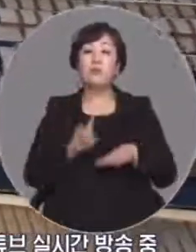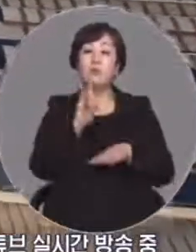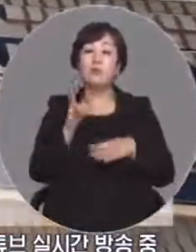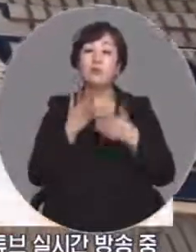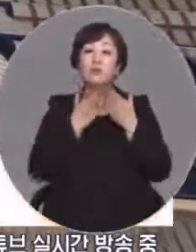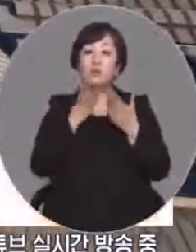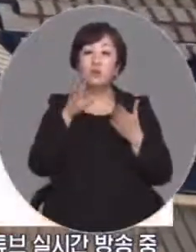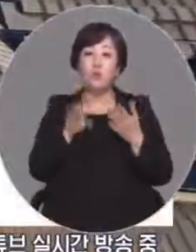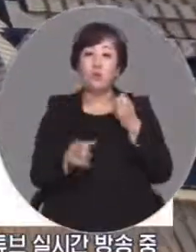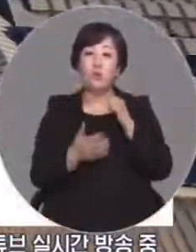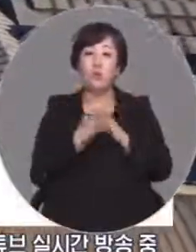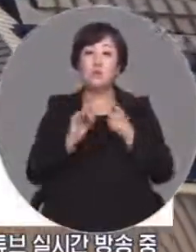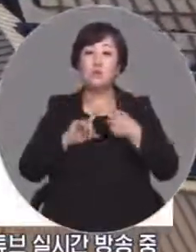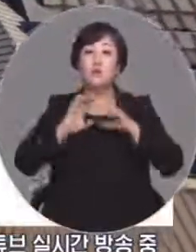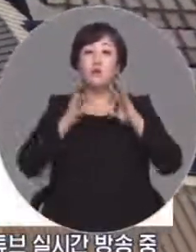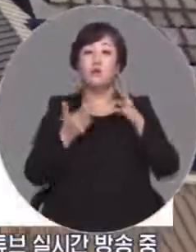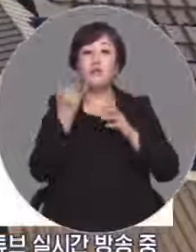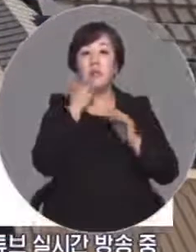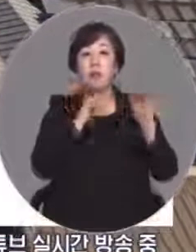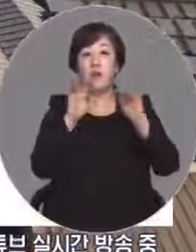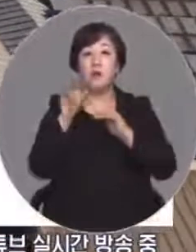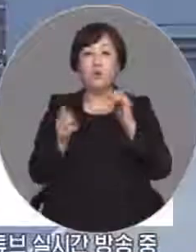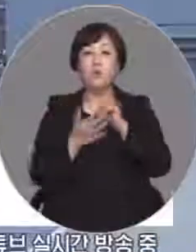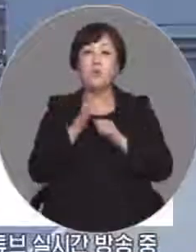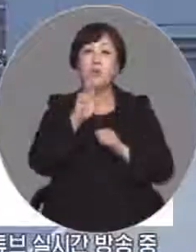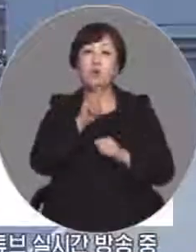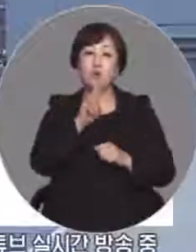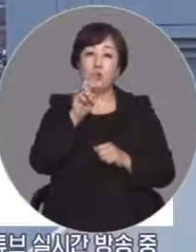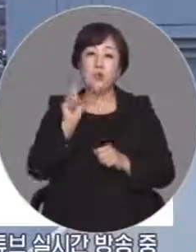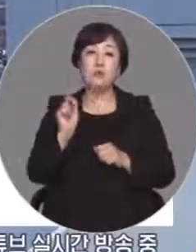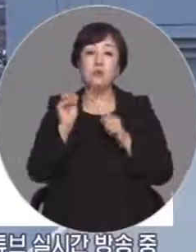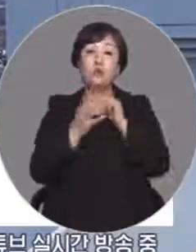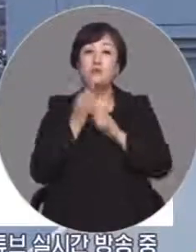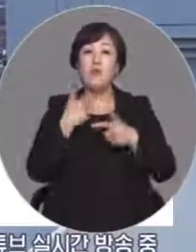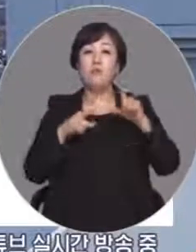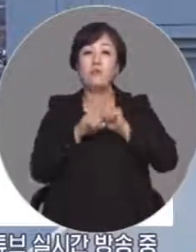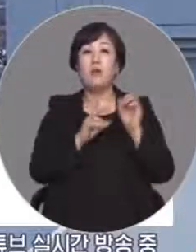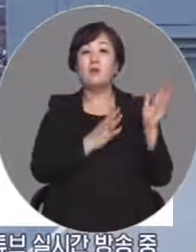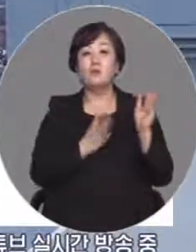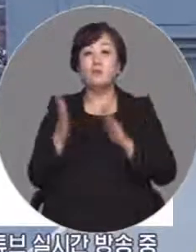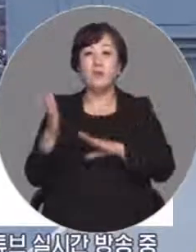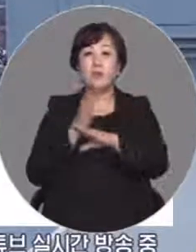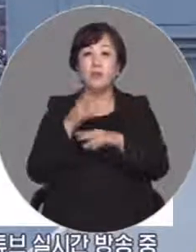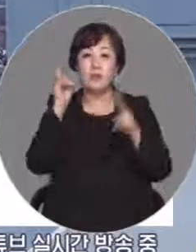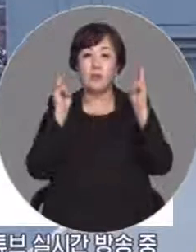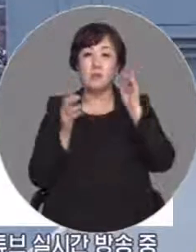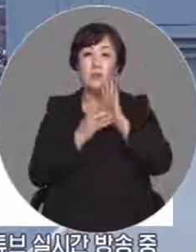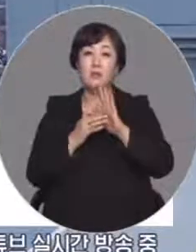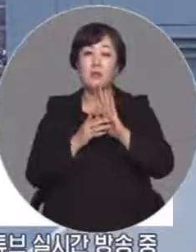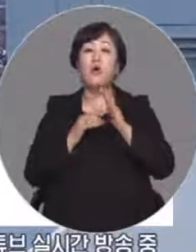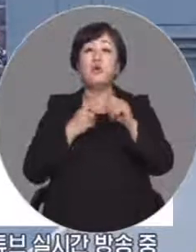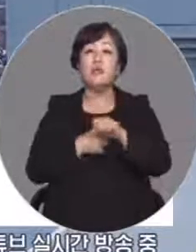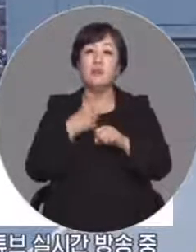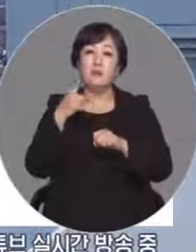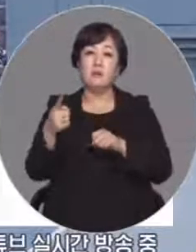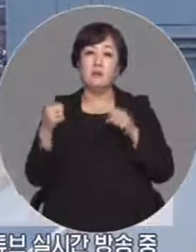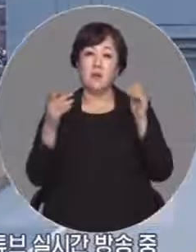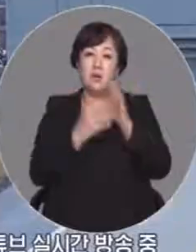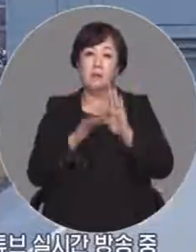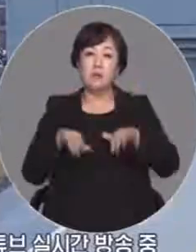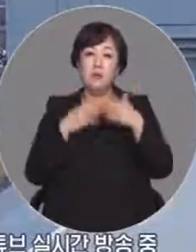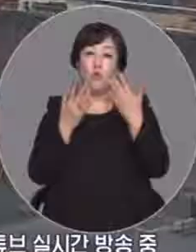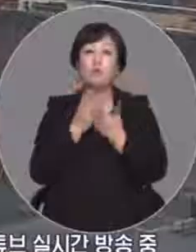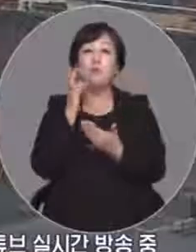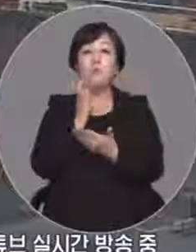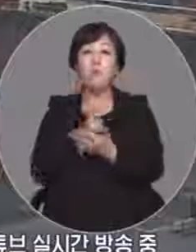현중그룹은 국제해양 업무를 총괄하는 유엔 산하의 국제회사기구에 내년까지 국제표준을 제출해 승인을 받을